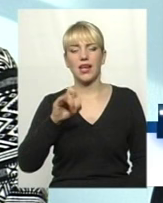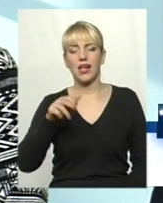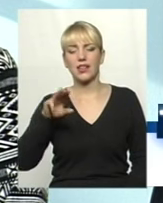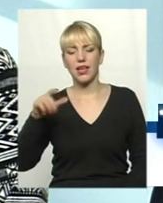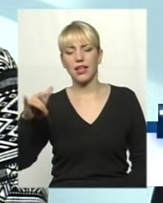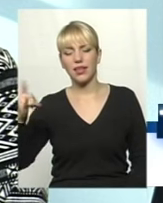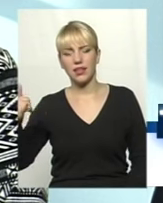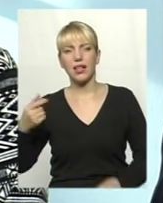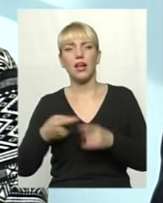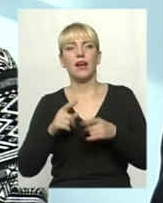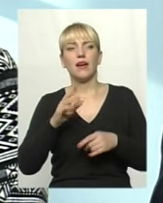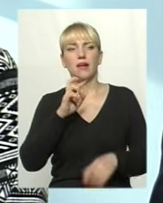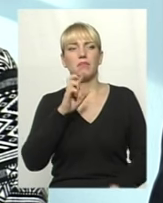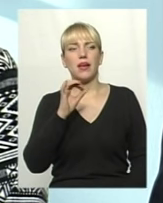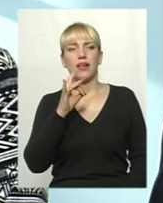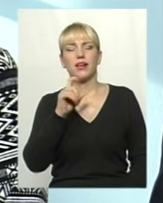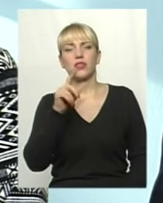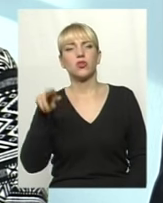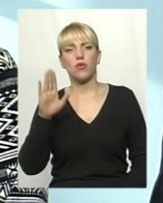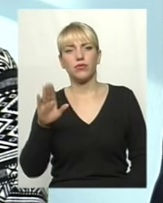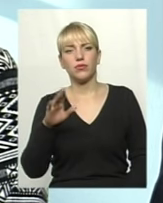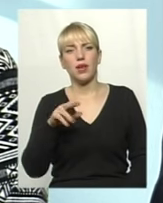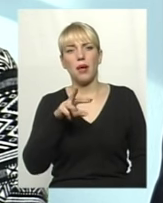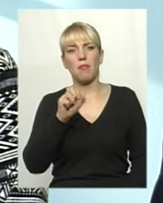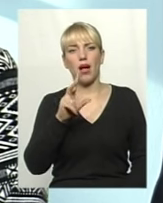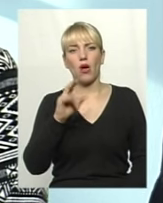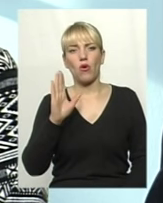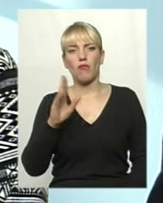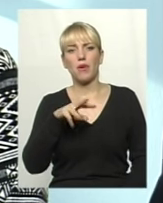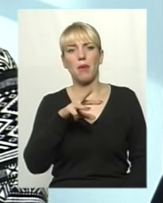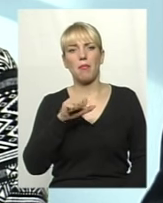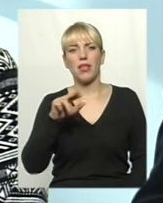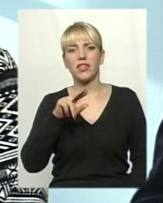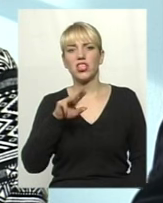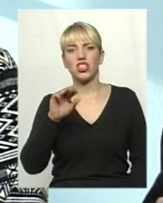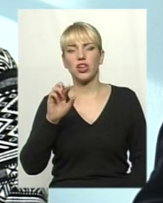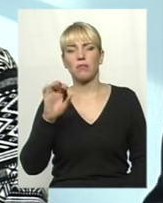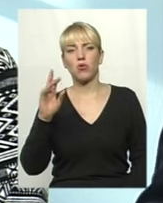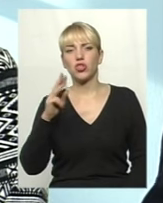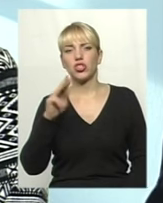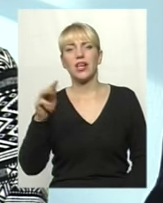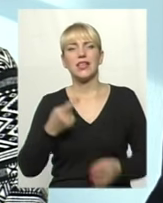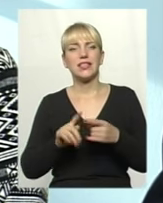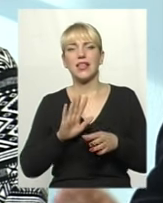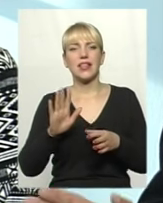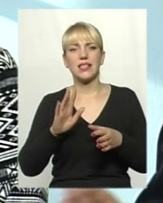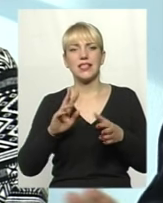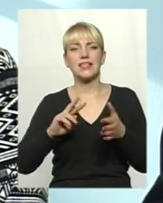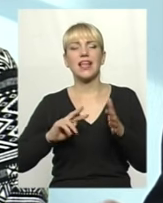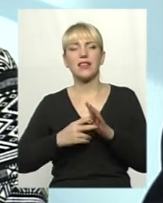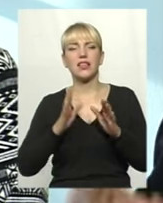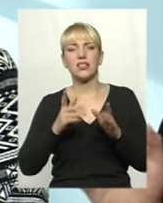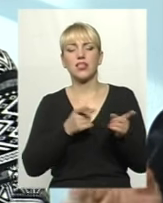в Берездові, в Маковій Меджибіжі, але це ще не стратегія, це тільки план. Тобто план